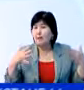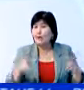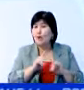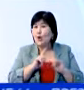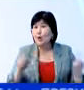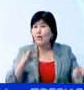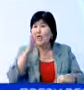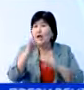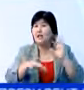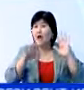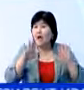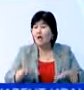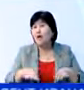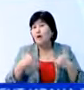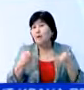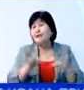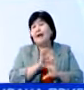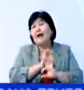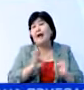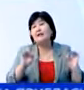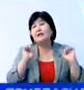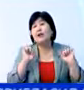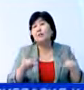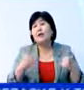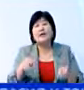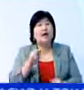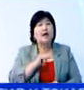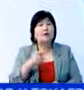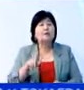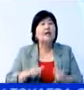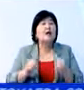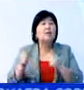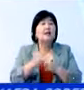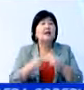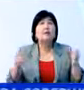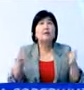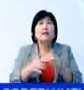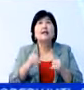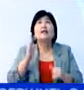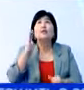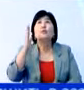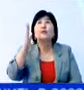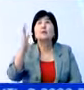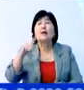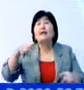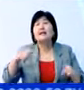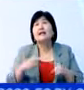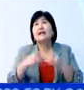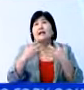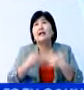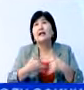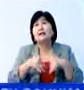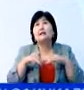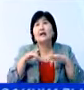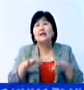уникальность космодрома предоставляют отличные возможности для работы с передовыми компаниями и перспективными технологическими